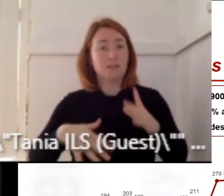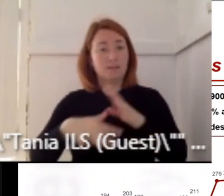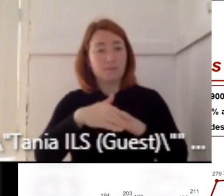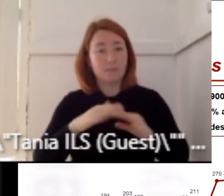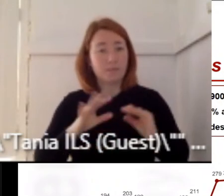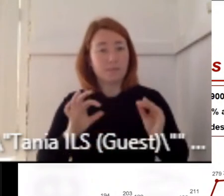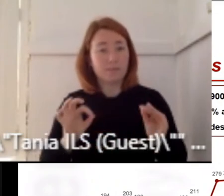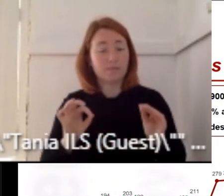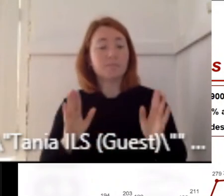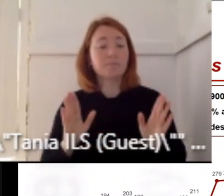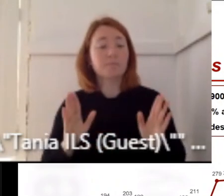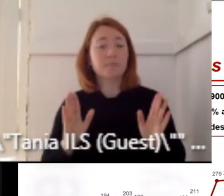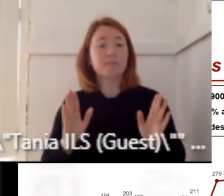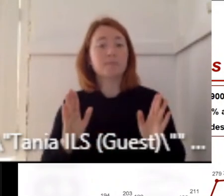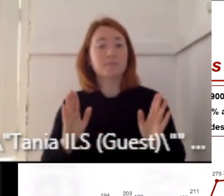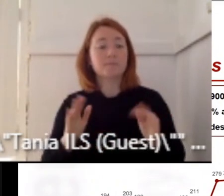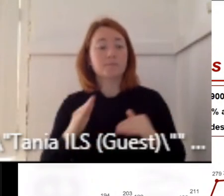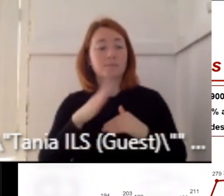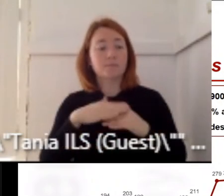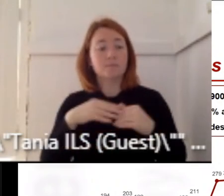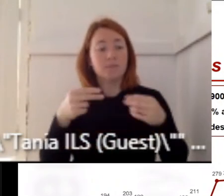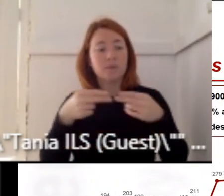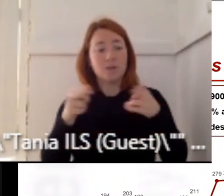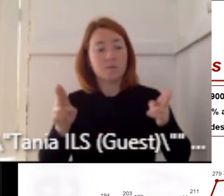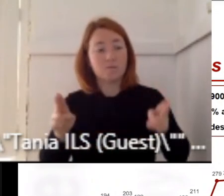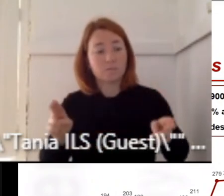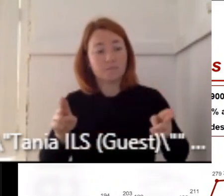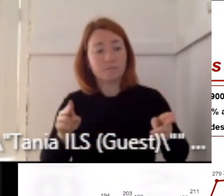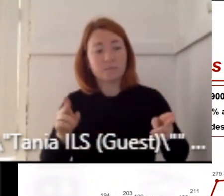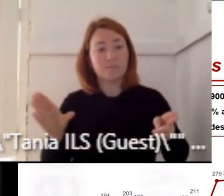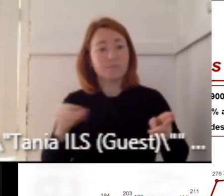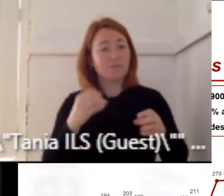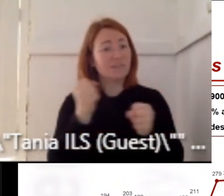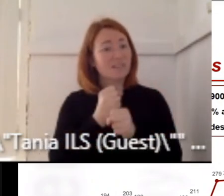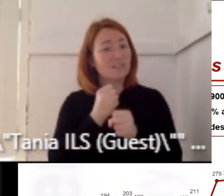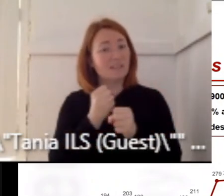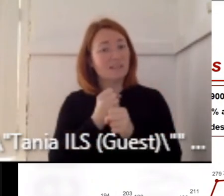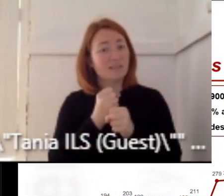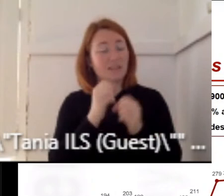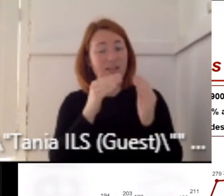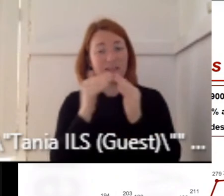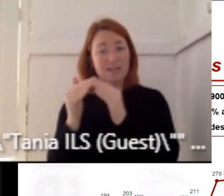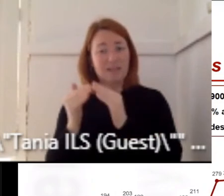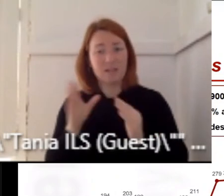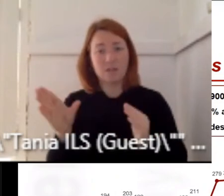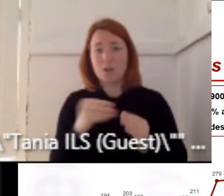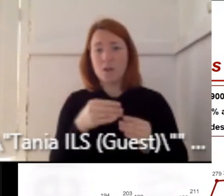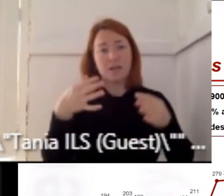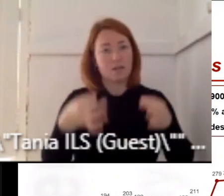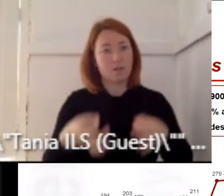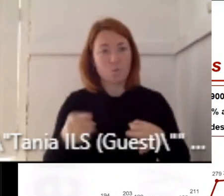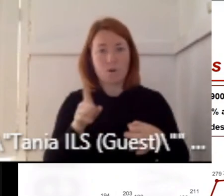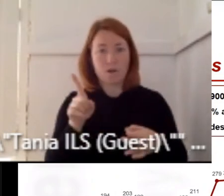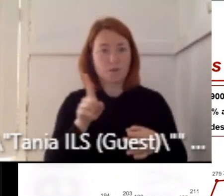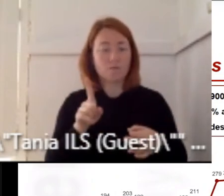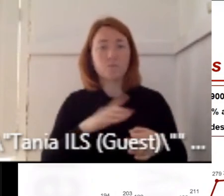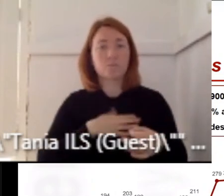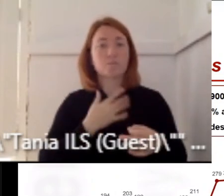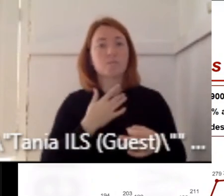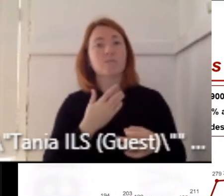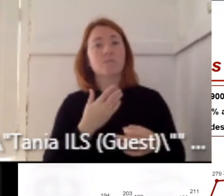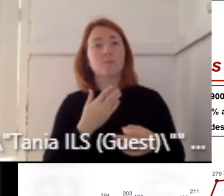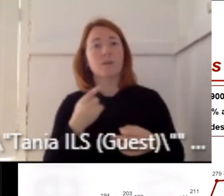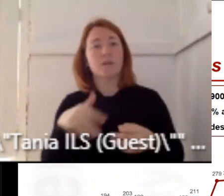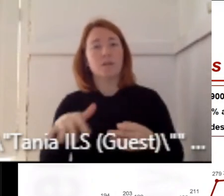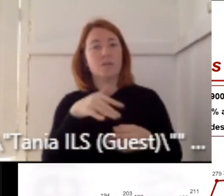això doncs, el confinament ha posat de manifest que no totes les llars són segures, sinó que poden ser precisament espais de